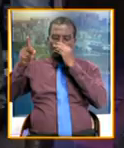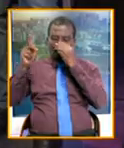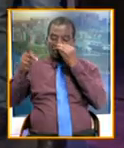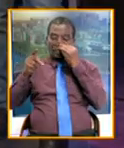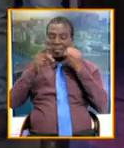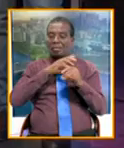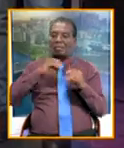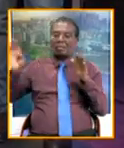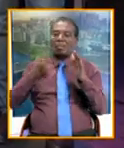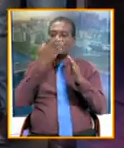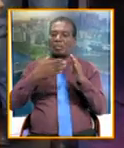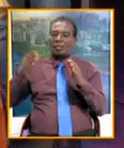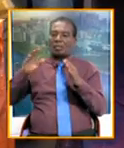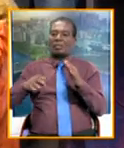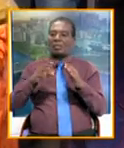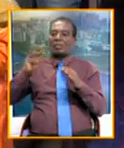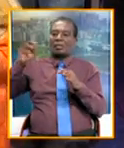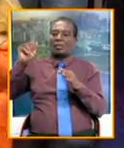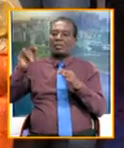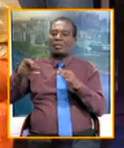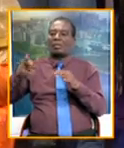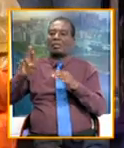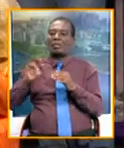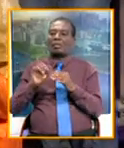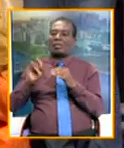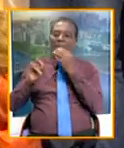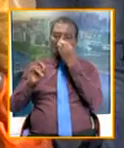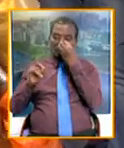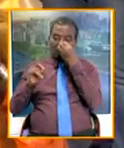slam et surtout la musique mandingue font vibrer le public.